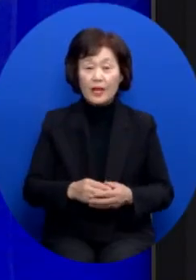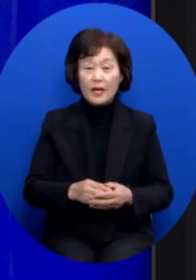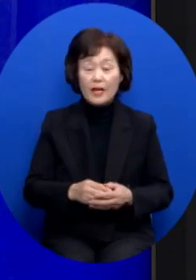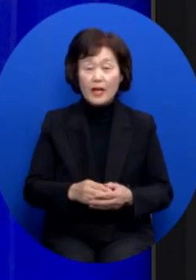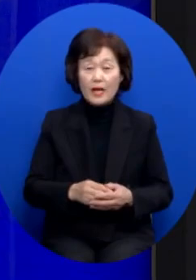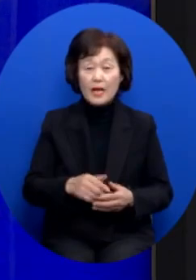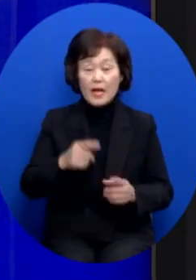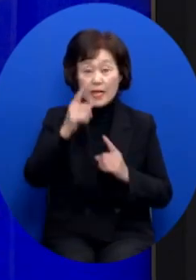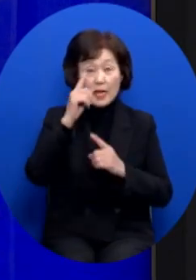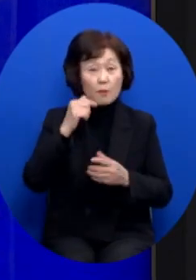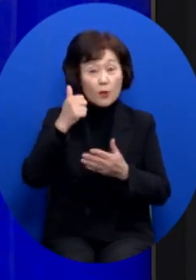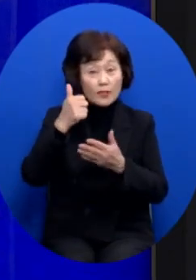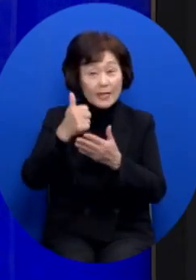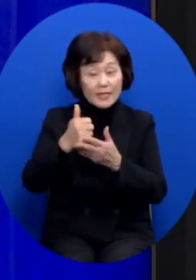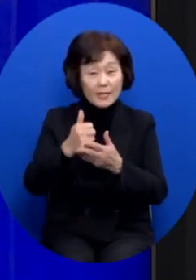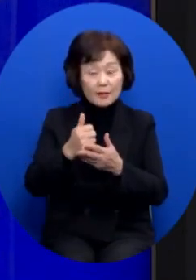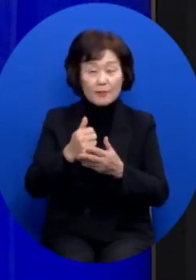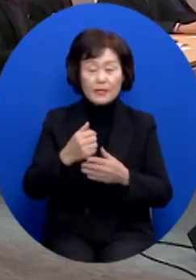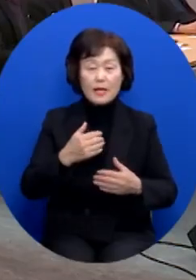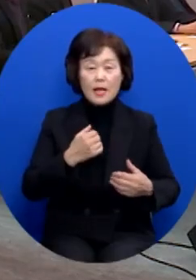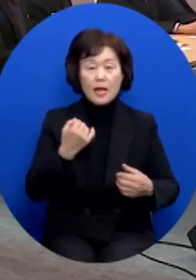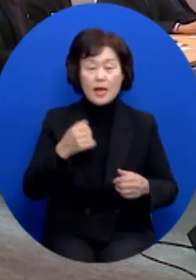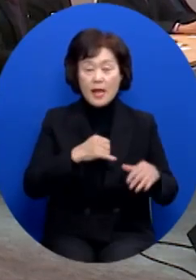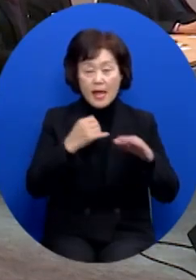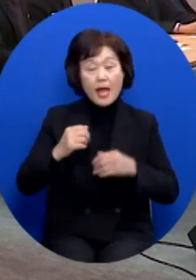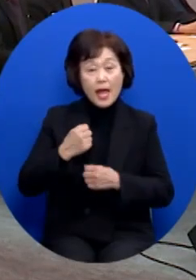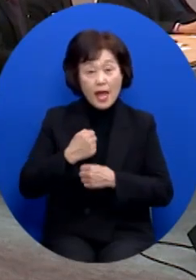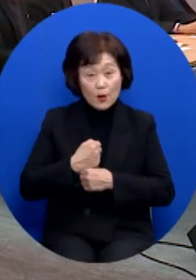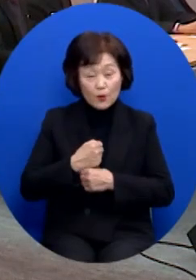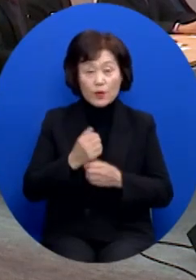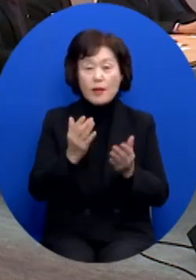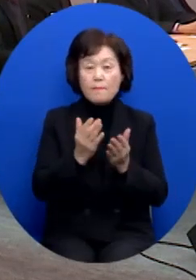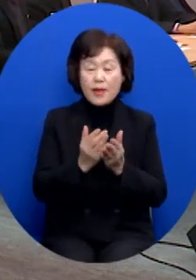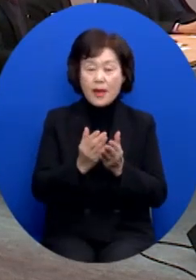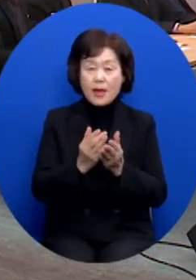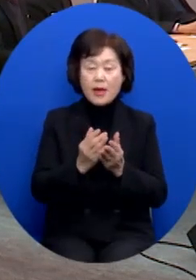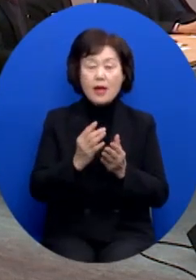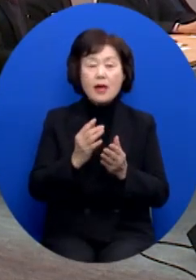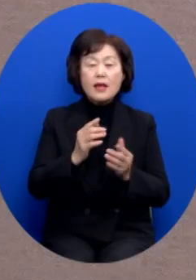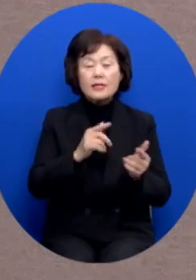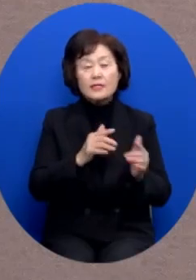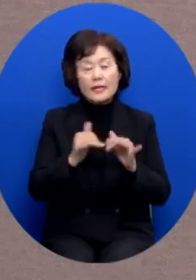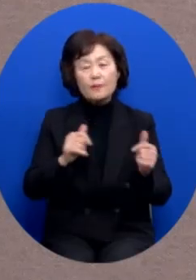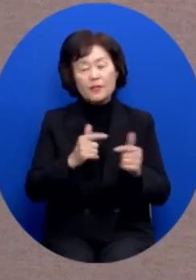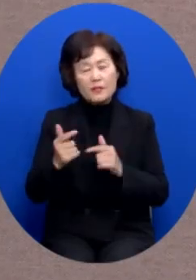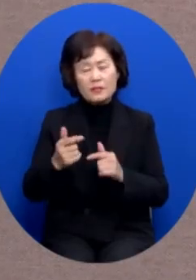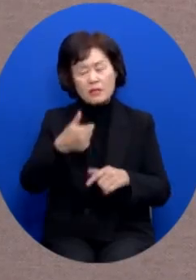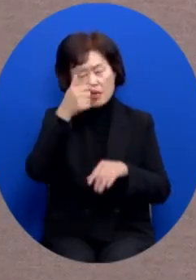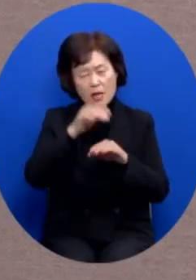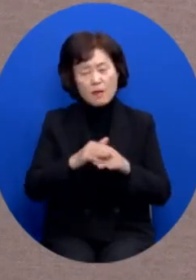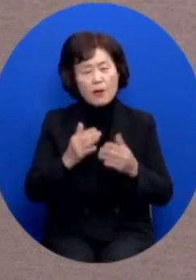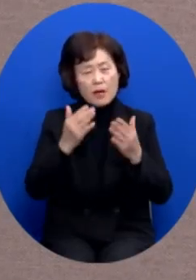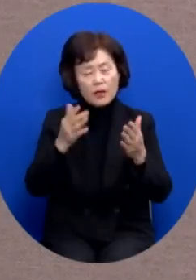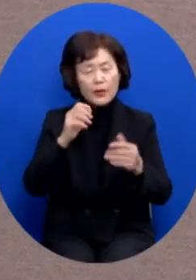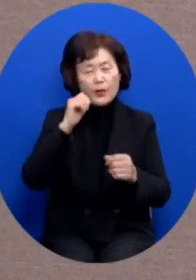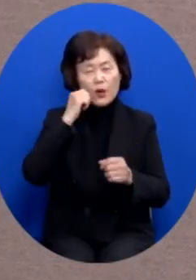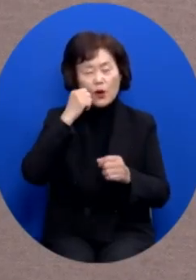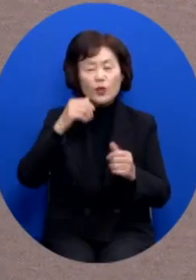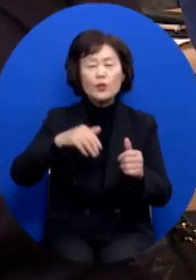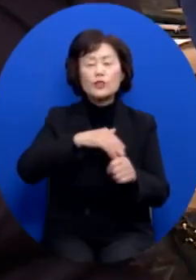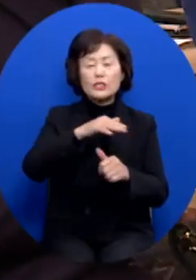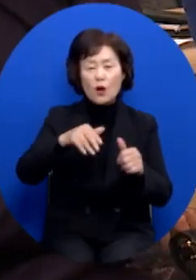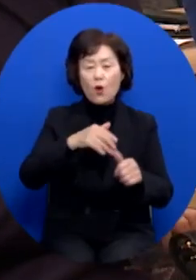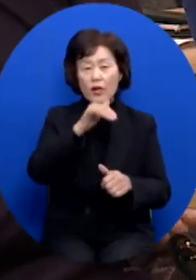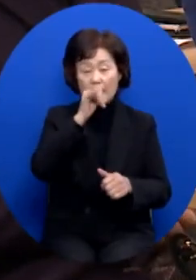경남기총대표회장 이창규 목사는 해군함정 군인들은 예배를 드리기 어려운 악조건에서 근무하고 있다며 이 센터를 통해 장교들이 평신도